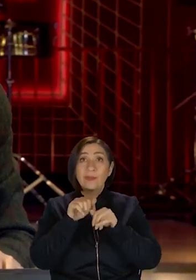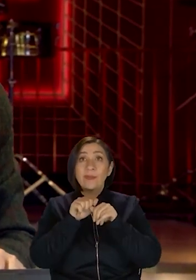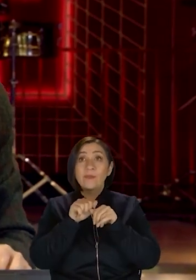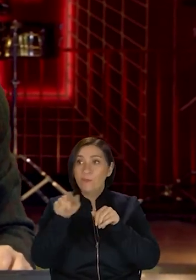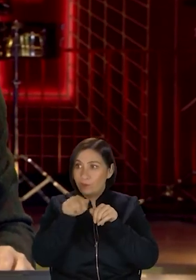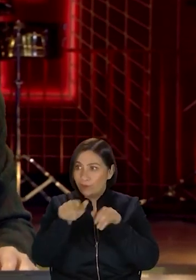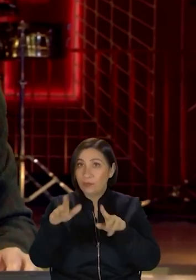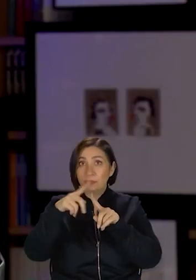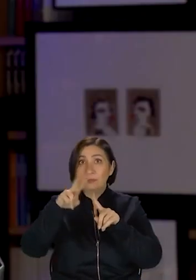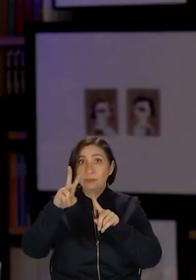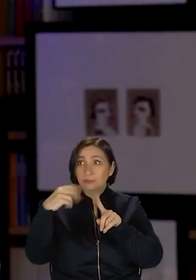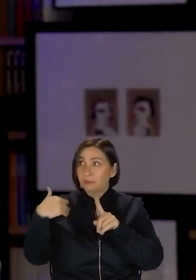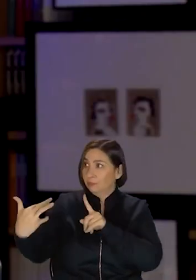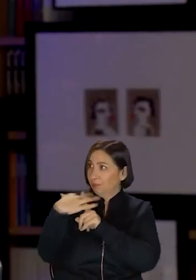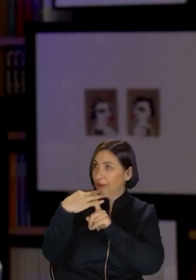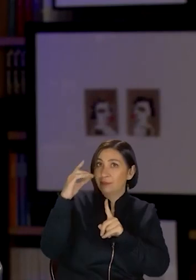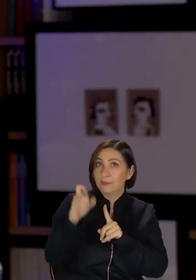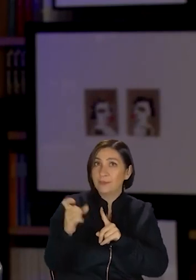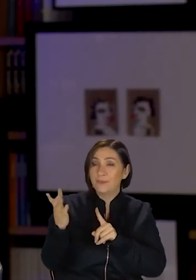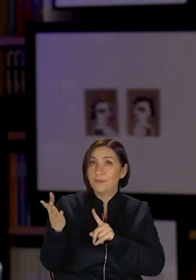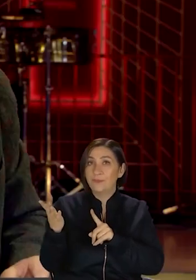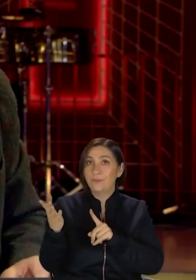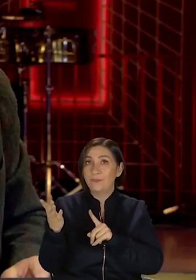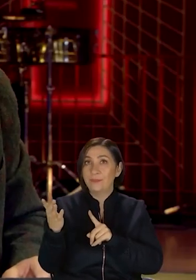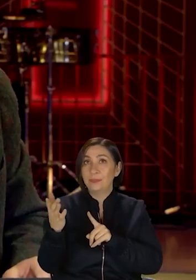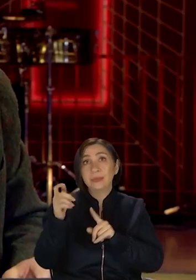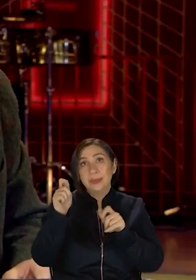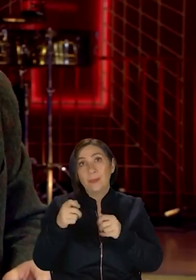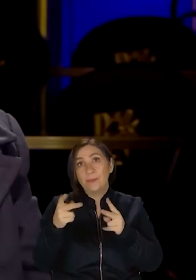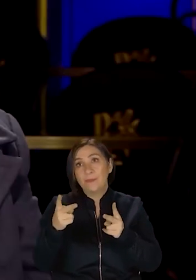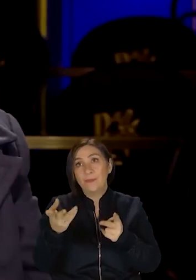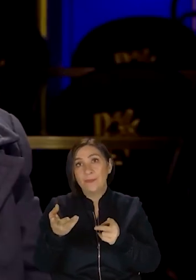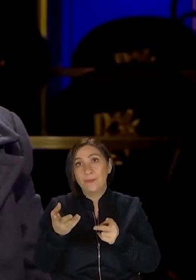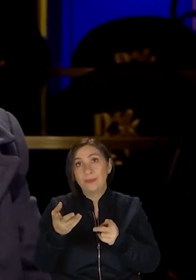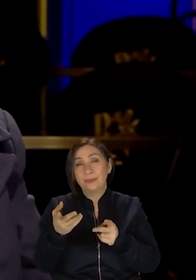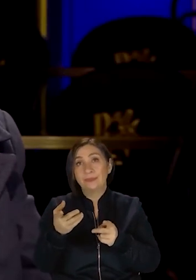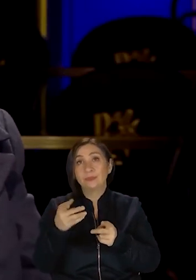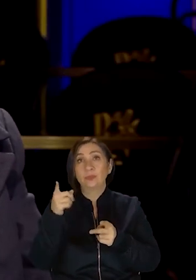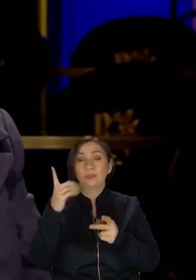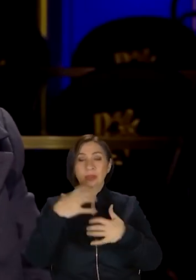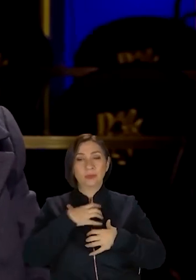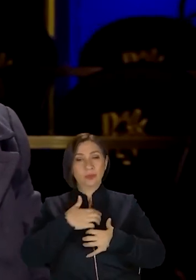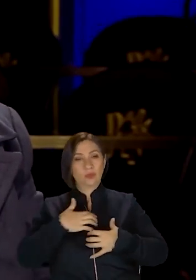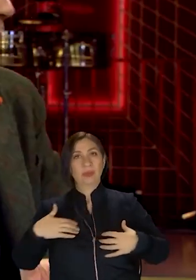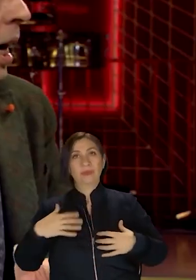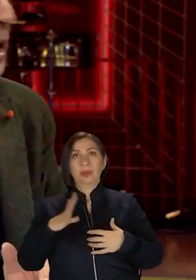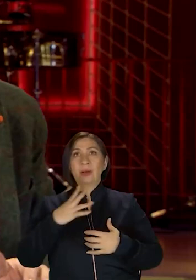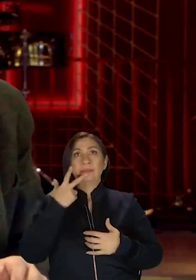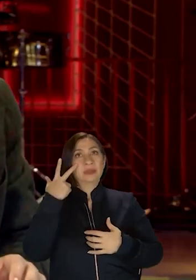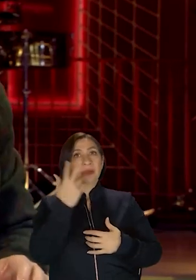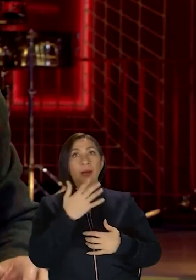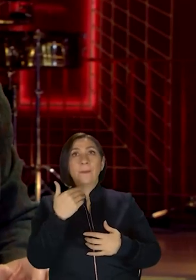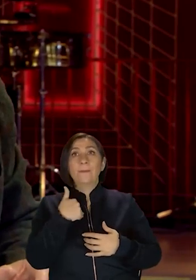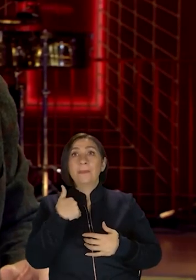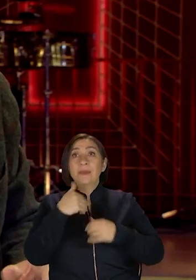Müdahale mi ediyorsun? Televizyon binamı mı bastın sen? Ki yapabilir. İnanılmaz bir şey. Öyle bir özgüven hissettim ablada. Bayağı hayır,